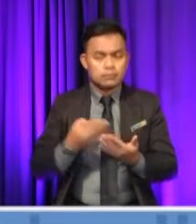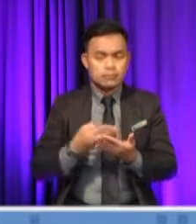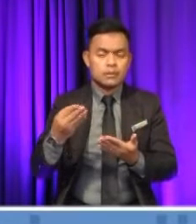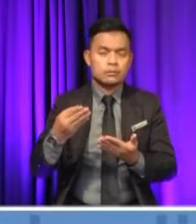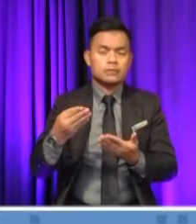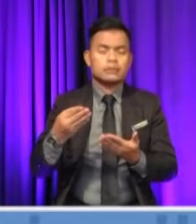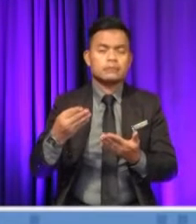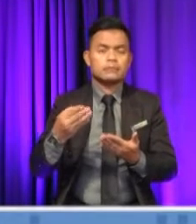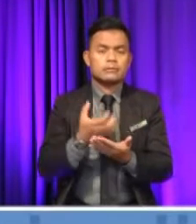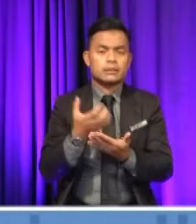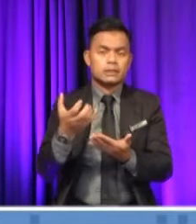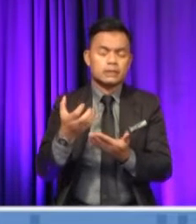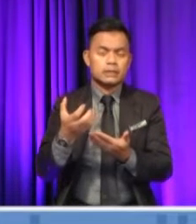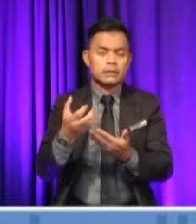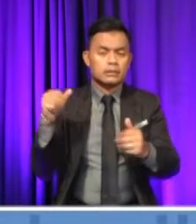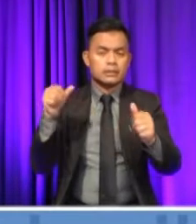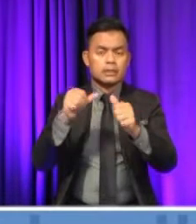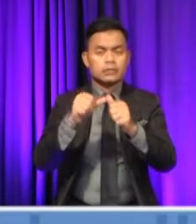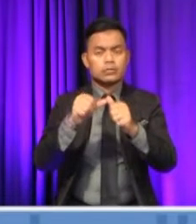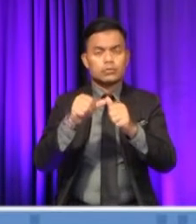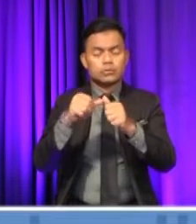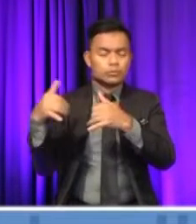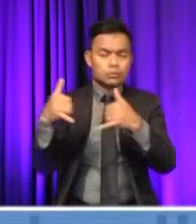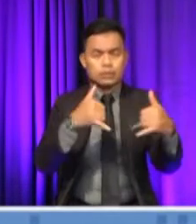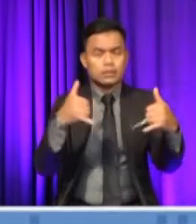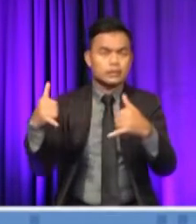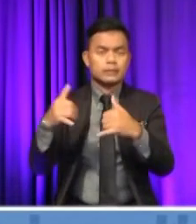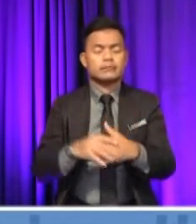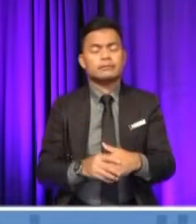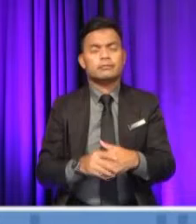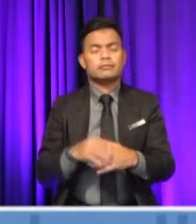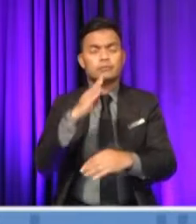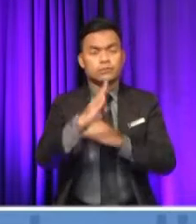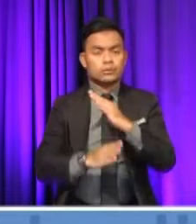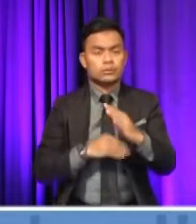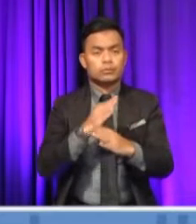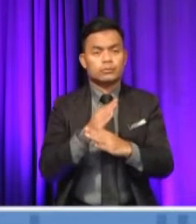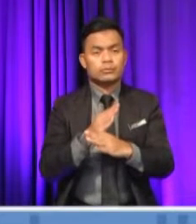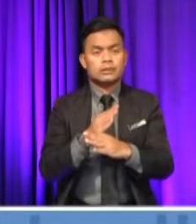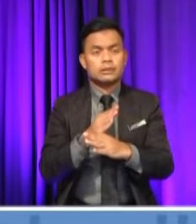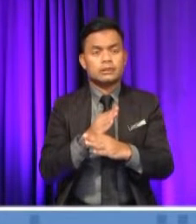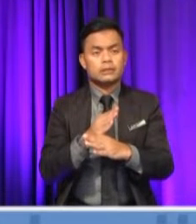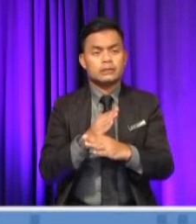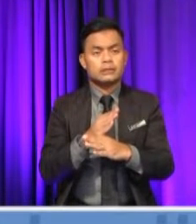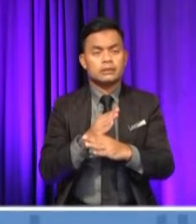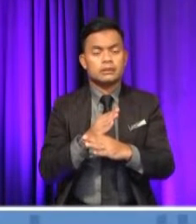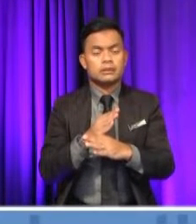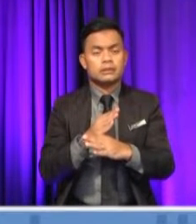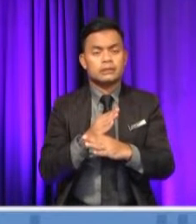kepada beban. Kalau wayar bumi dia membawa arus elektrik bocor ke bumi akibat kegagalan